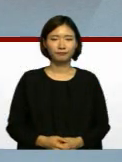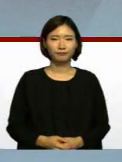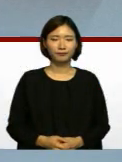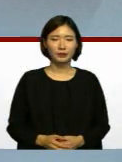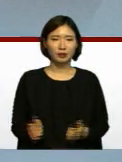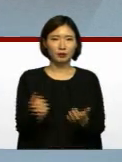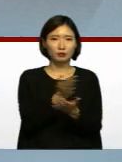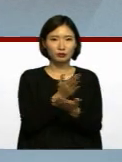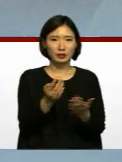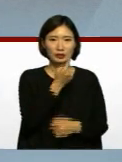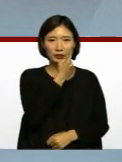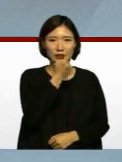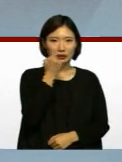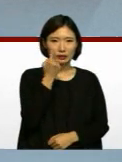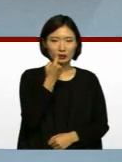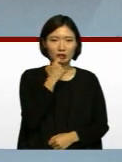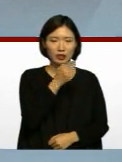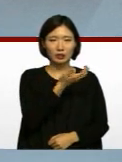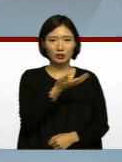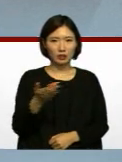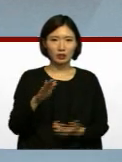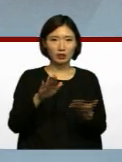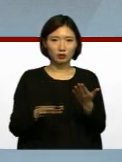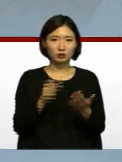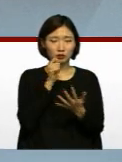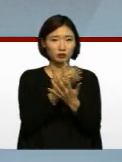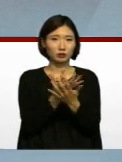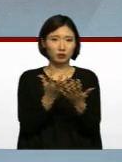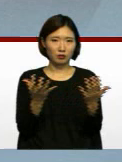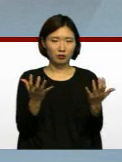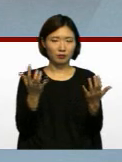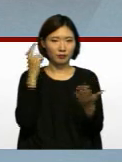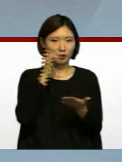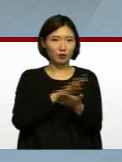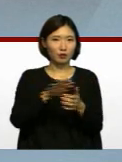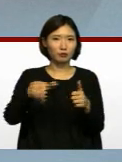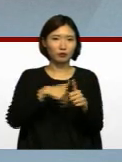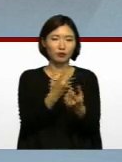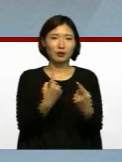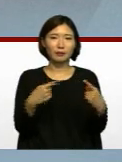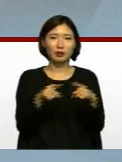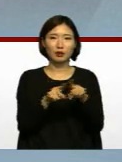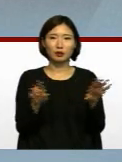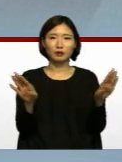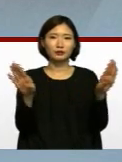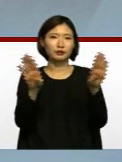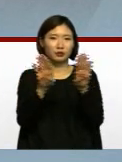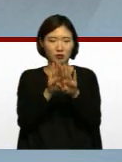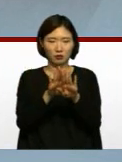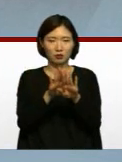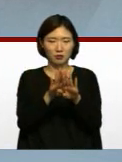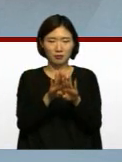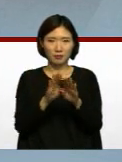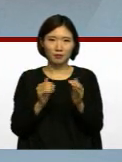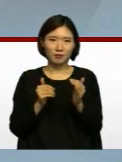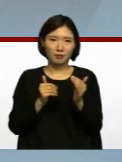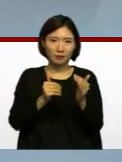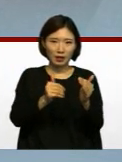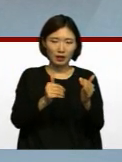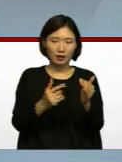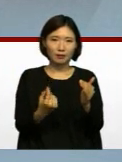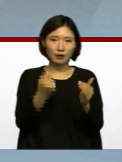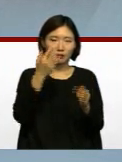분단의 상징인 한강 하구 철책이 한반도 평화 기류와 함께 철거 작업에 속도를 내는 모습인데요. 이와